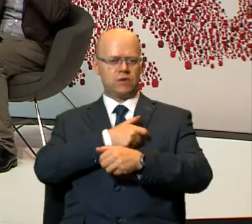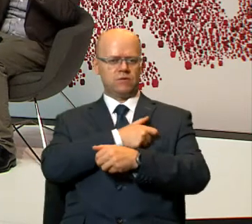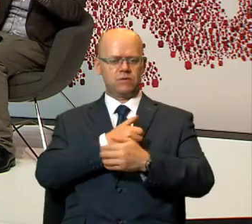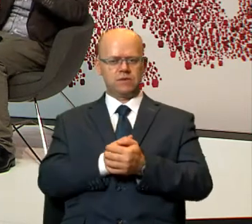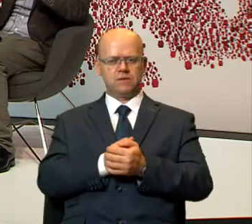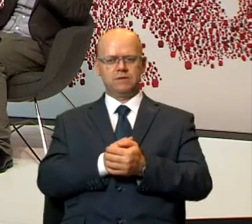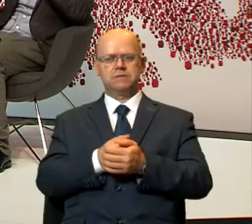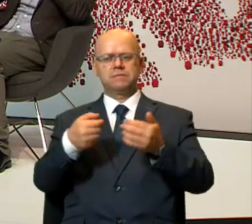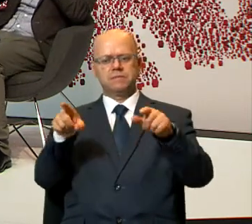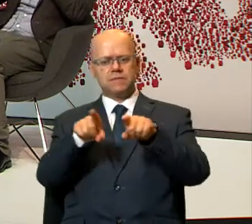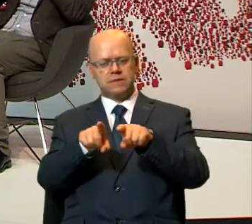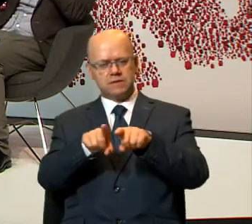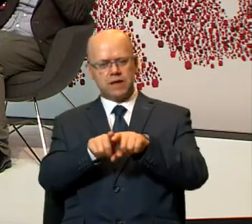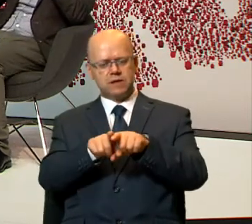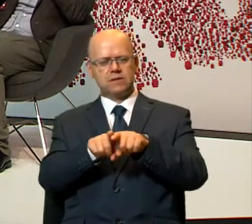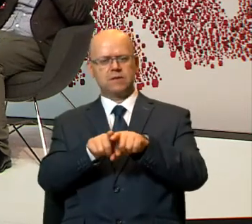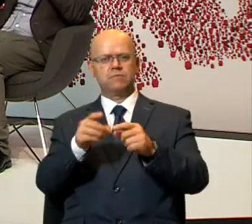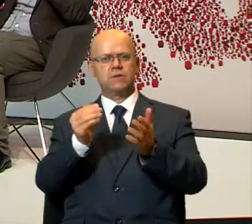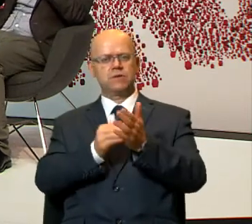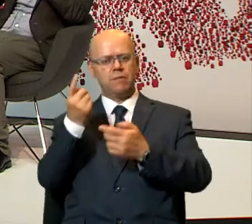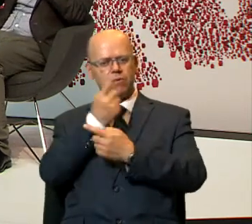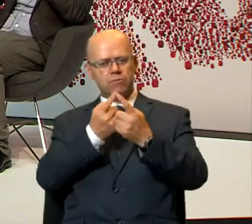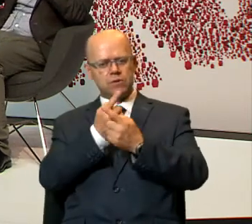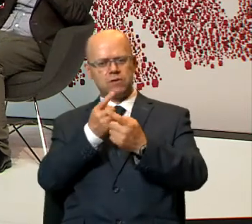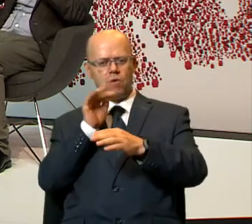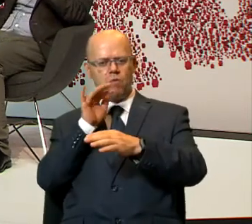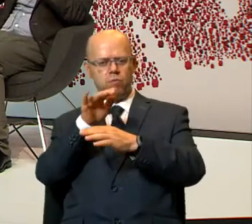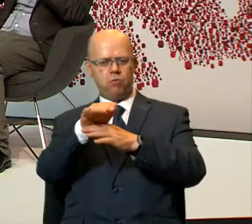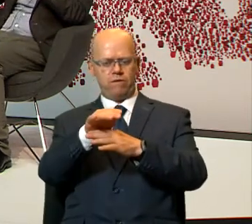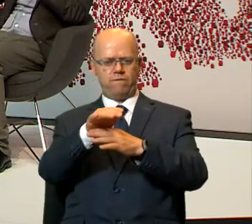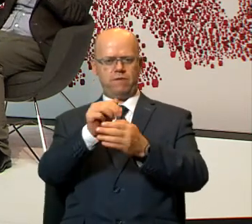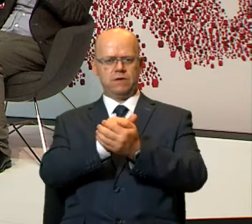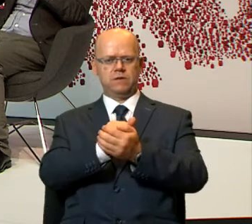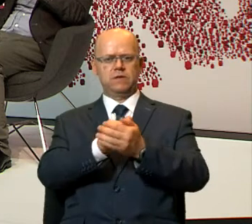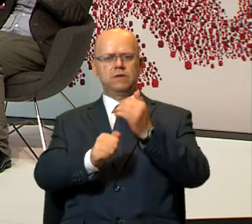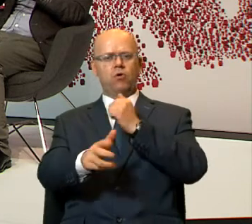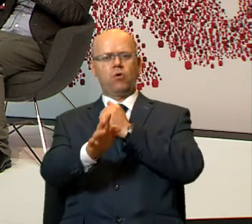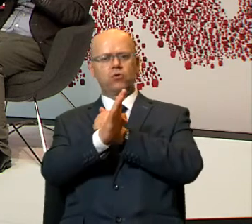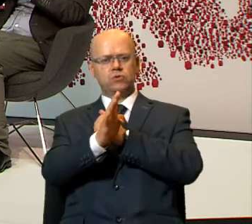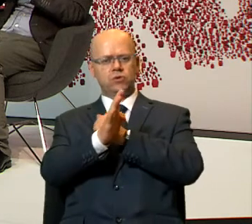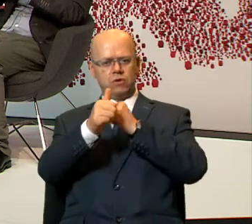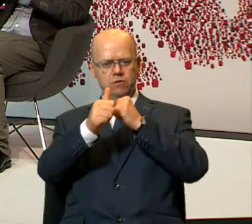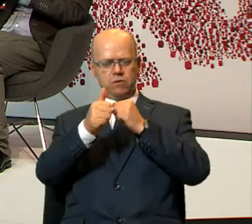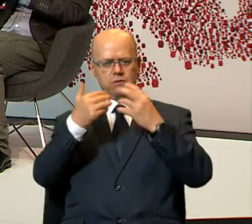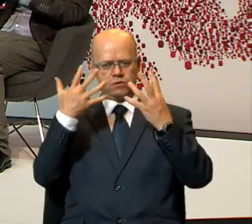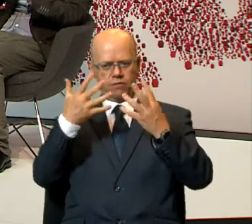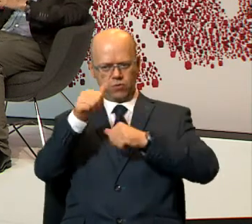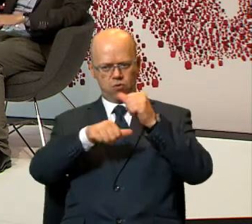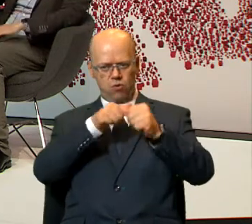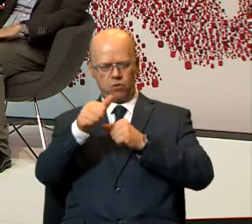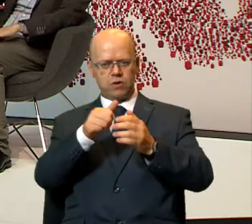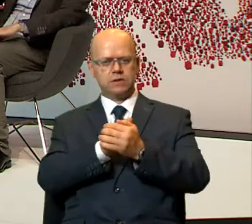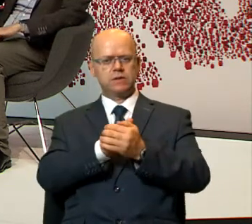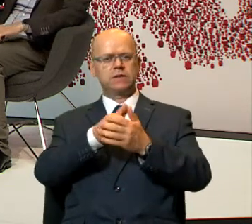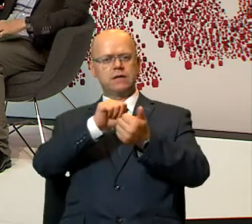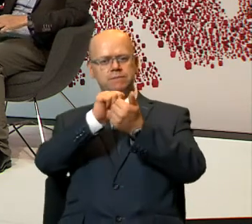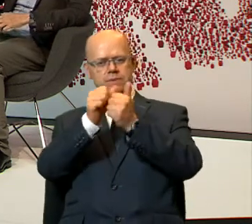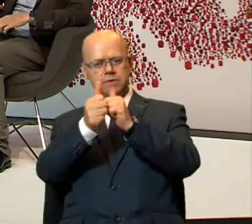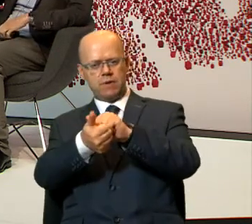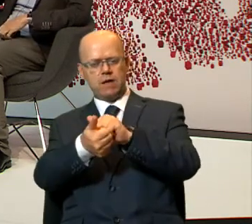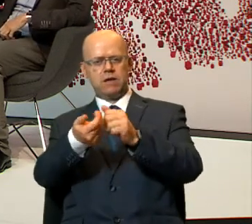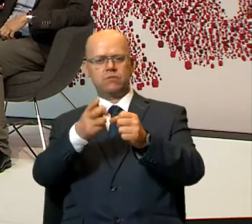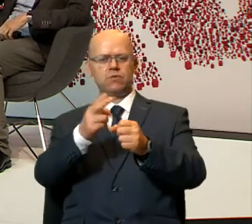pomyśleć jednocześnie o jej konsekwencjach, czyli o transformacji roku 89. i o warunkach, w jakich ta transformacja